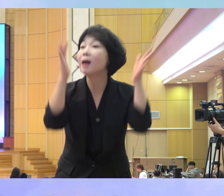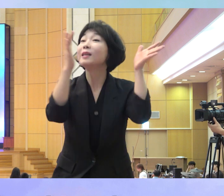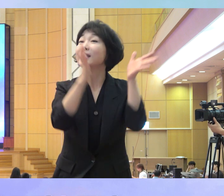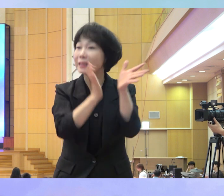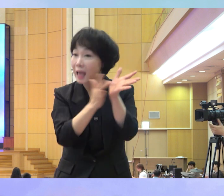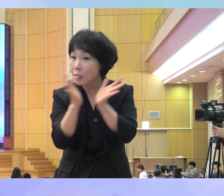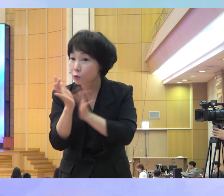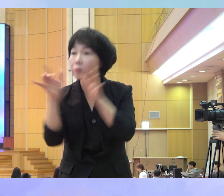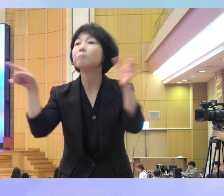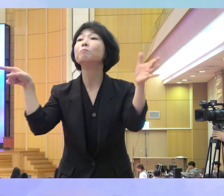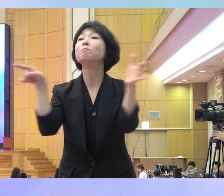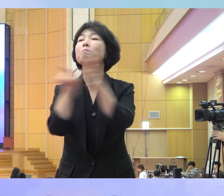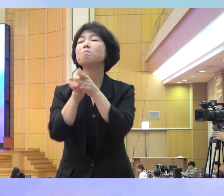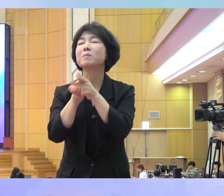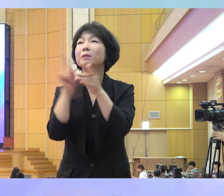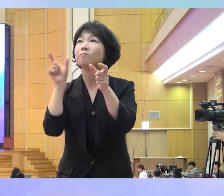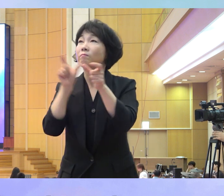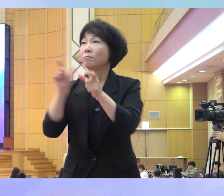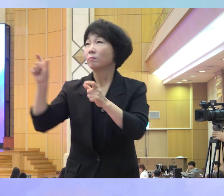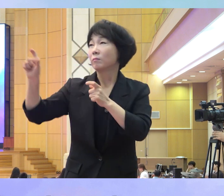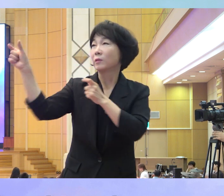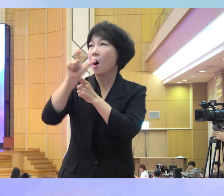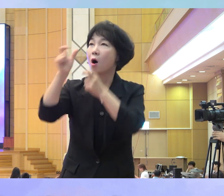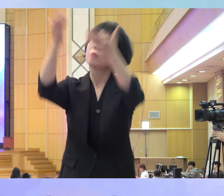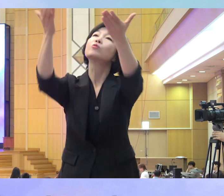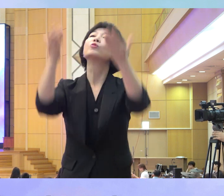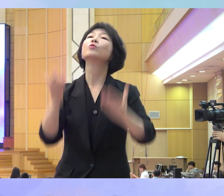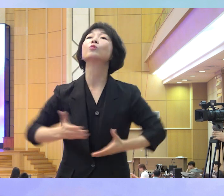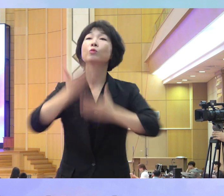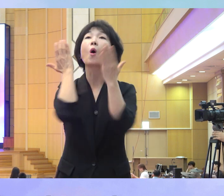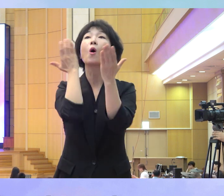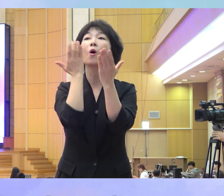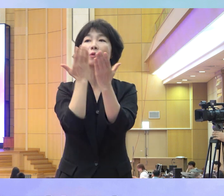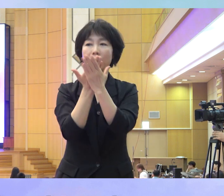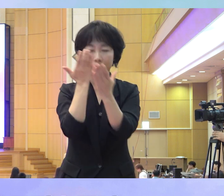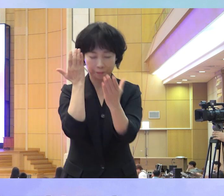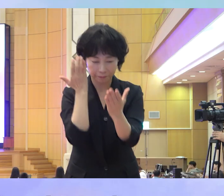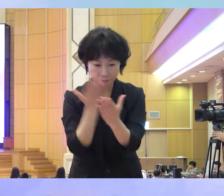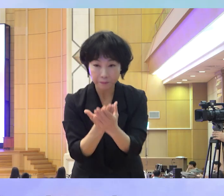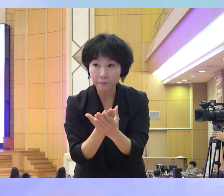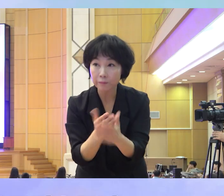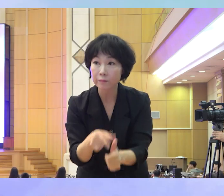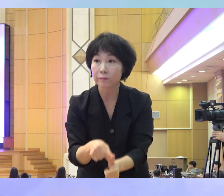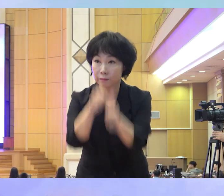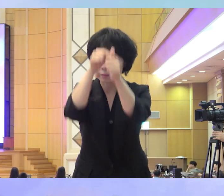귀한 예수 믿음 더욱 주소서.